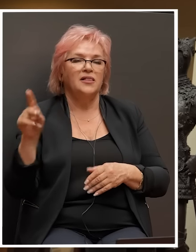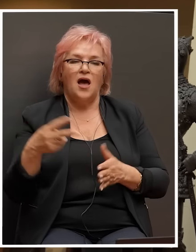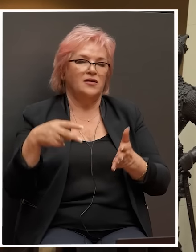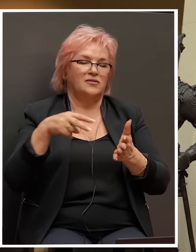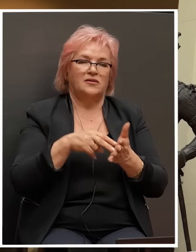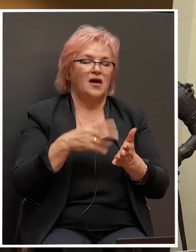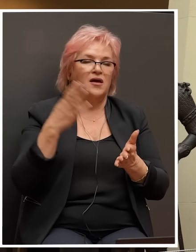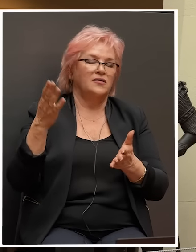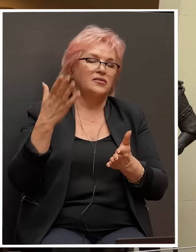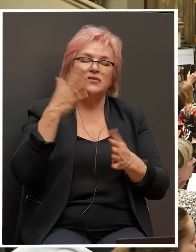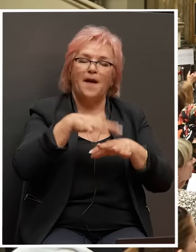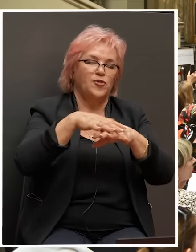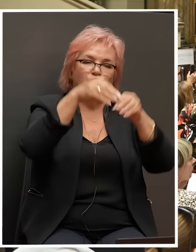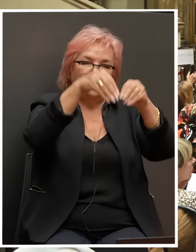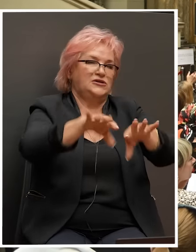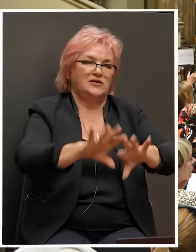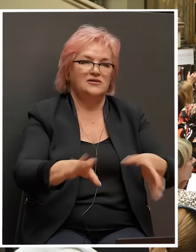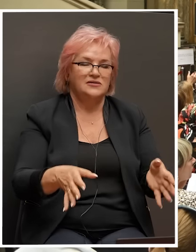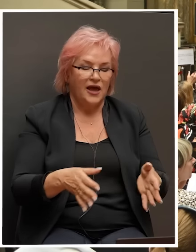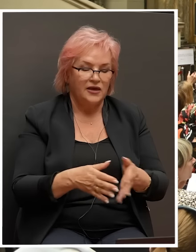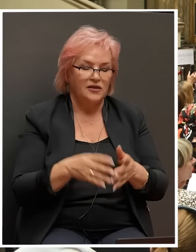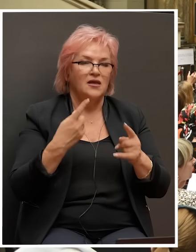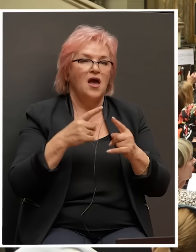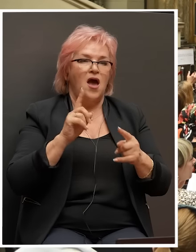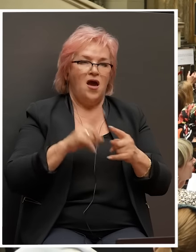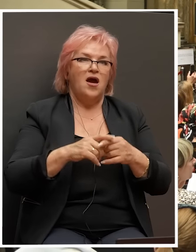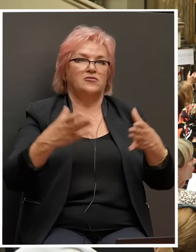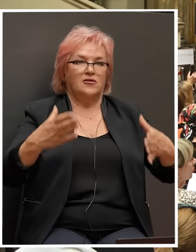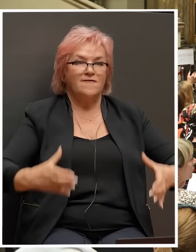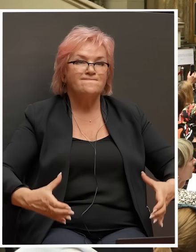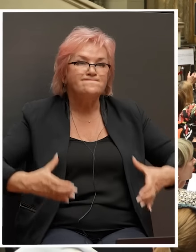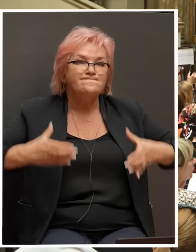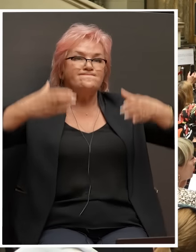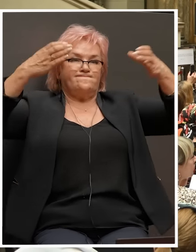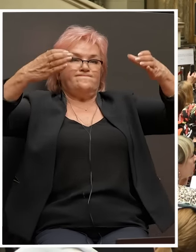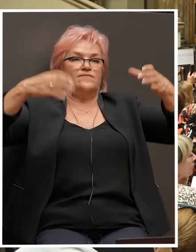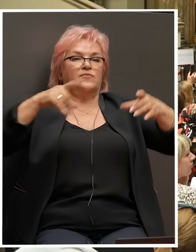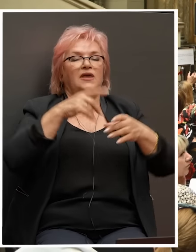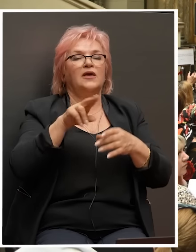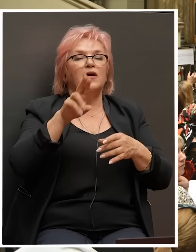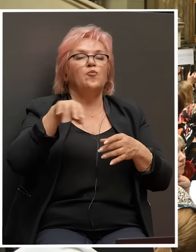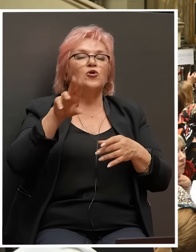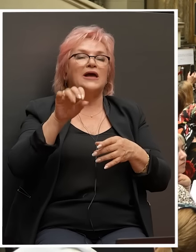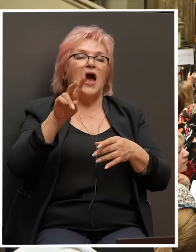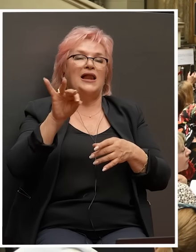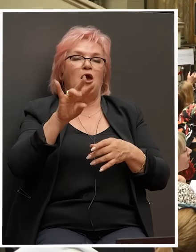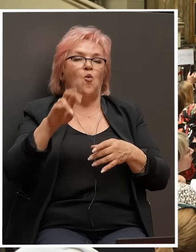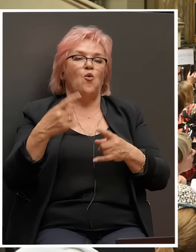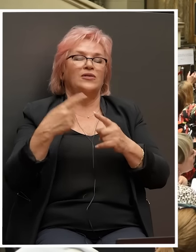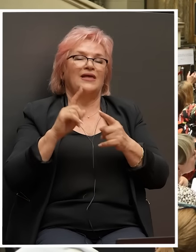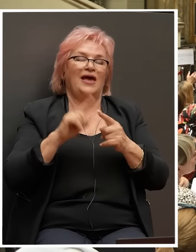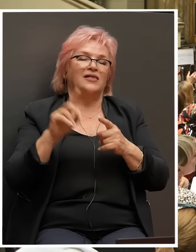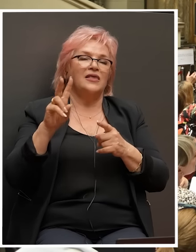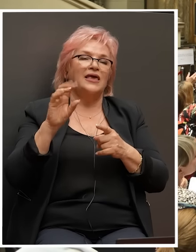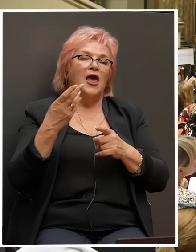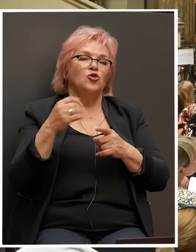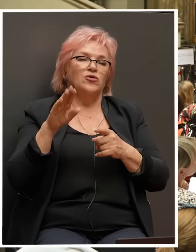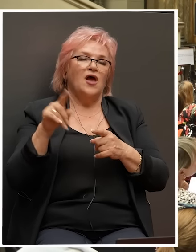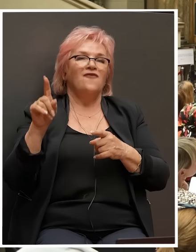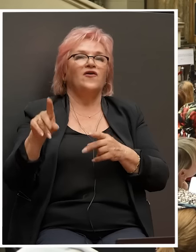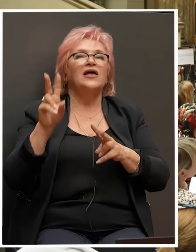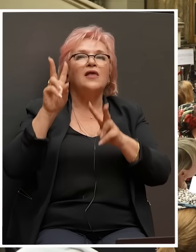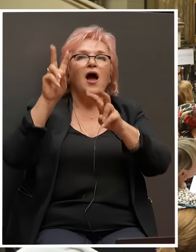стоит на кинотафе. Этот высокий постамент под Гатамилатой и под Калеона – это кинотафы, это